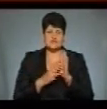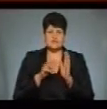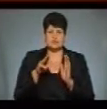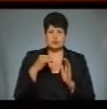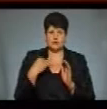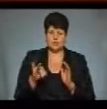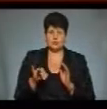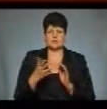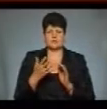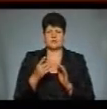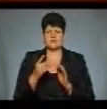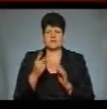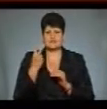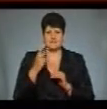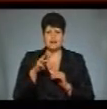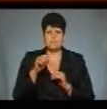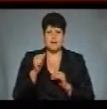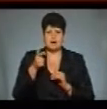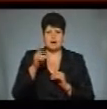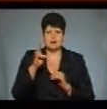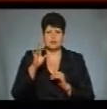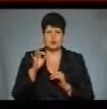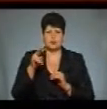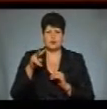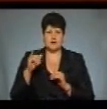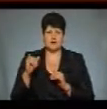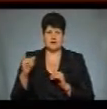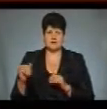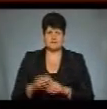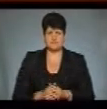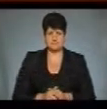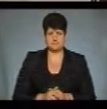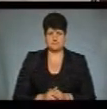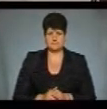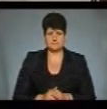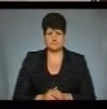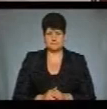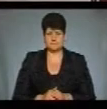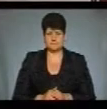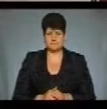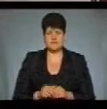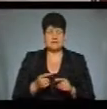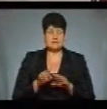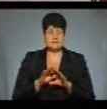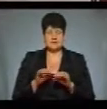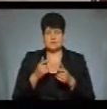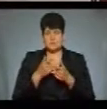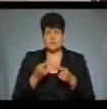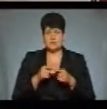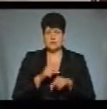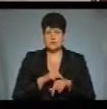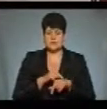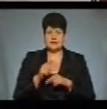кущів спіреї та 2 магнолії, повідомила директор школи Руслана Базунова. Це вся інформація на цю